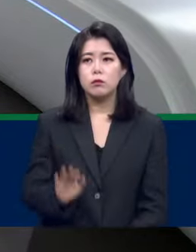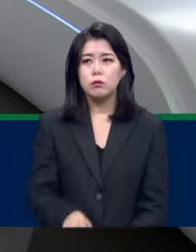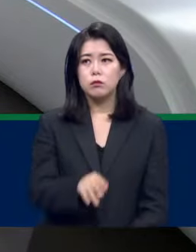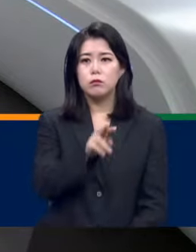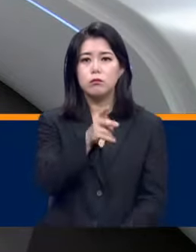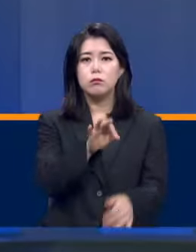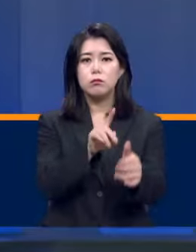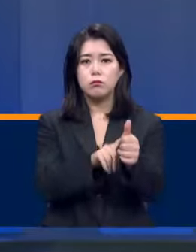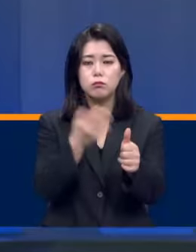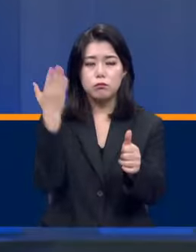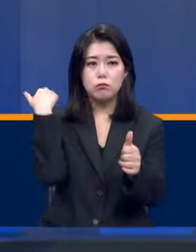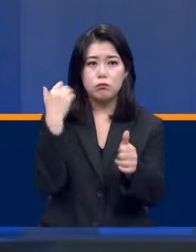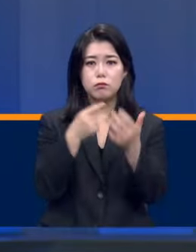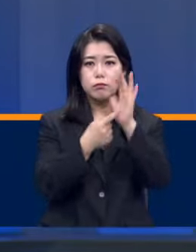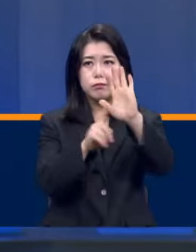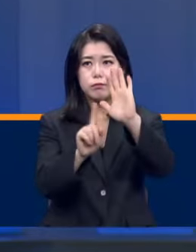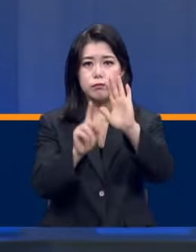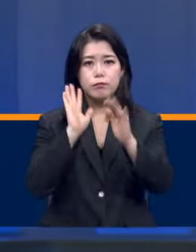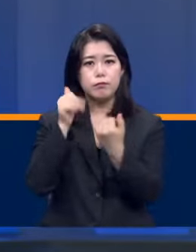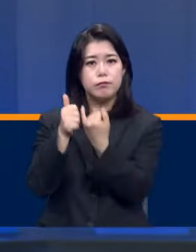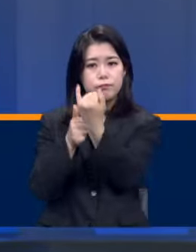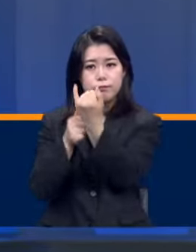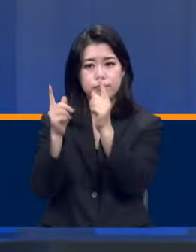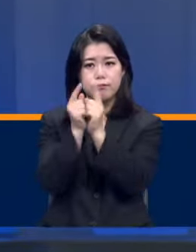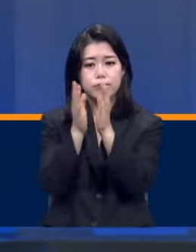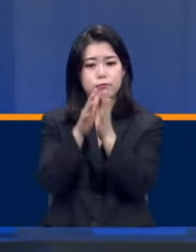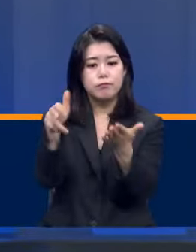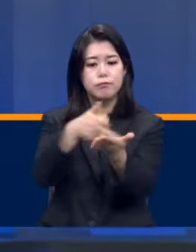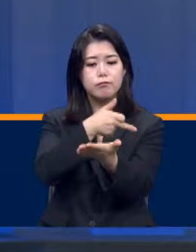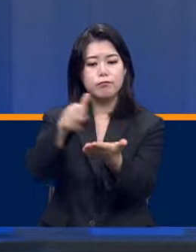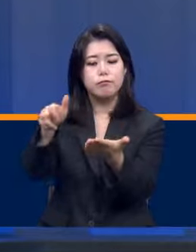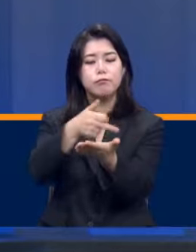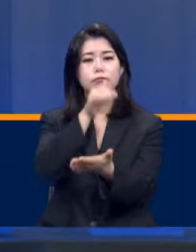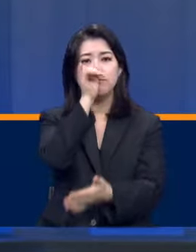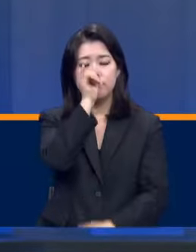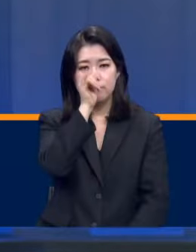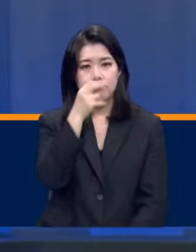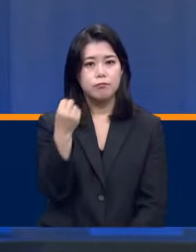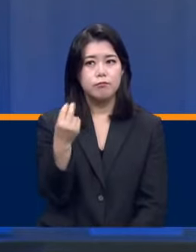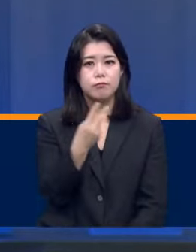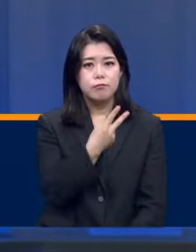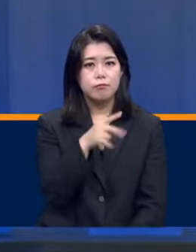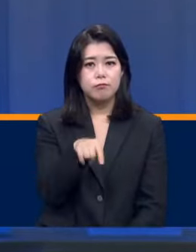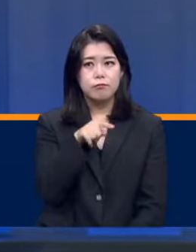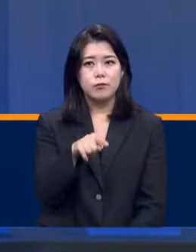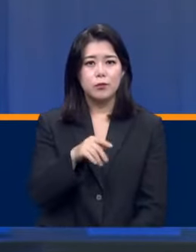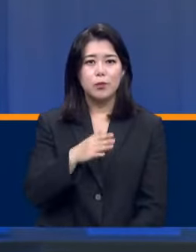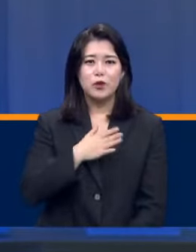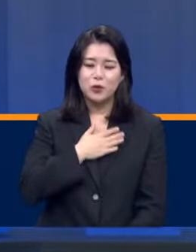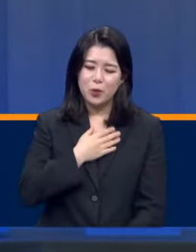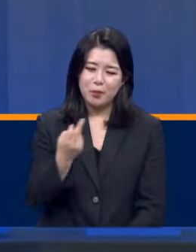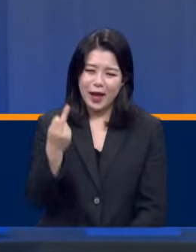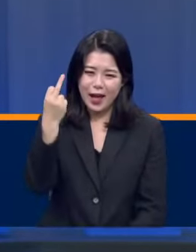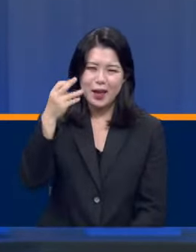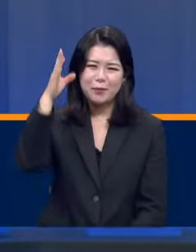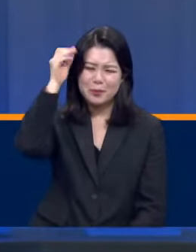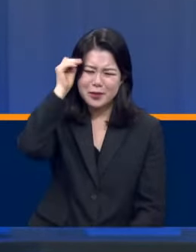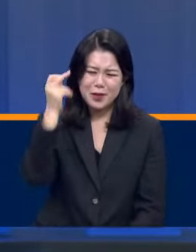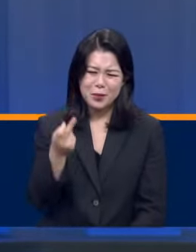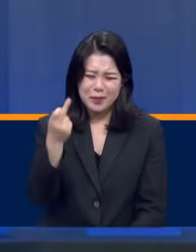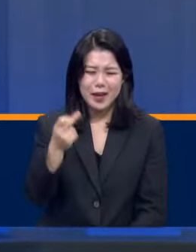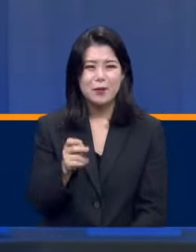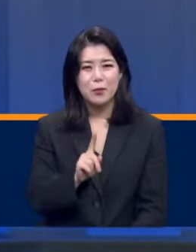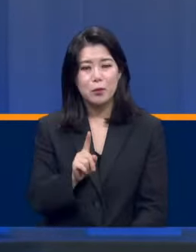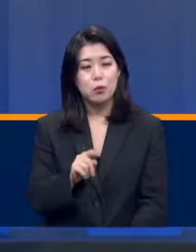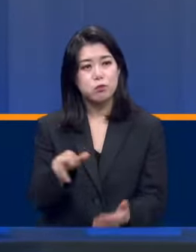명태 씨가 그동안 공개했던 것 중에는 김건희 사와 직접 나눈 메시지도 있었고요 거기에도 뭐 우리 오빠 뭐 무식한 우리 오빠 뭐 이런 얘기들이